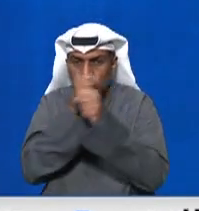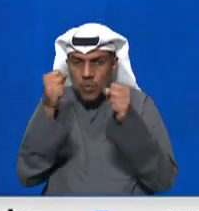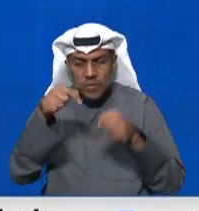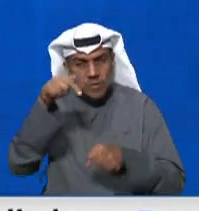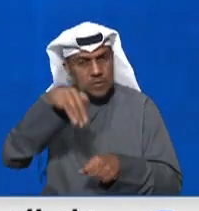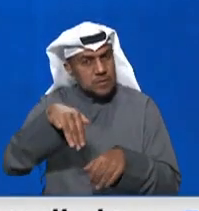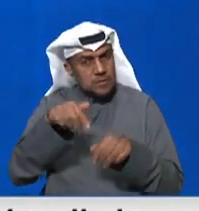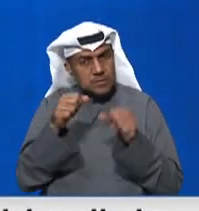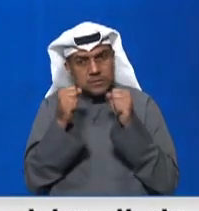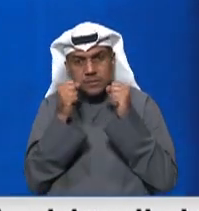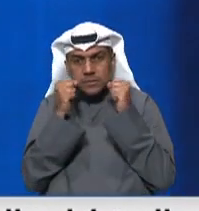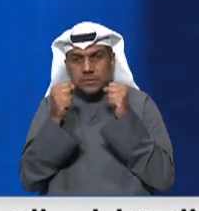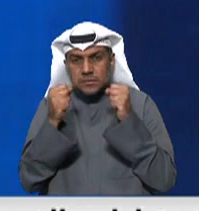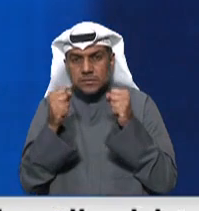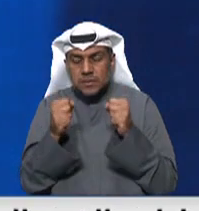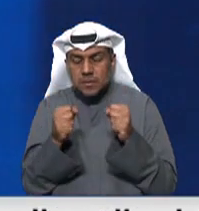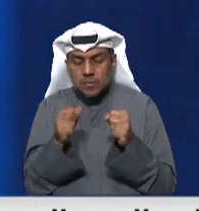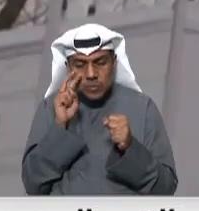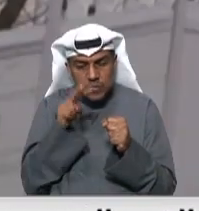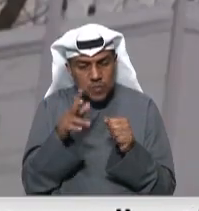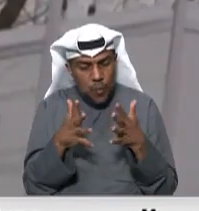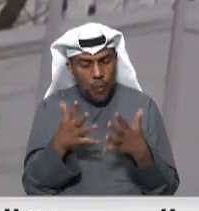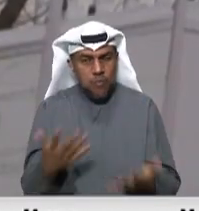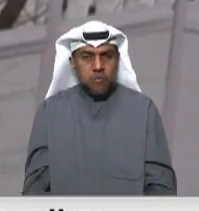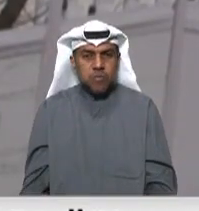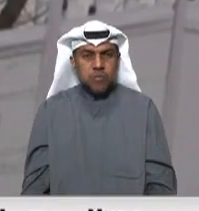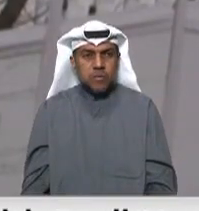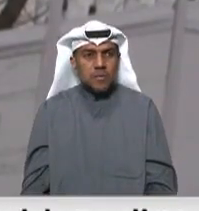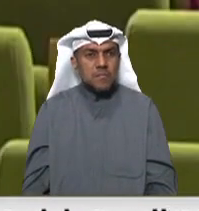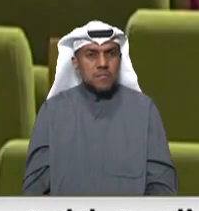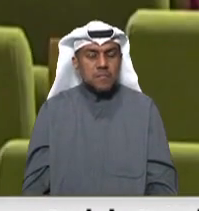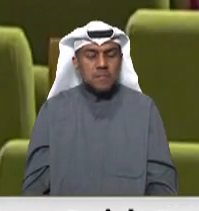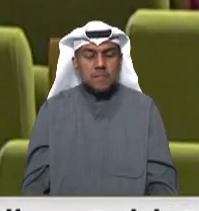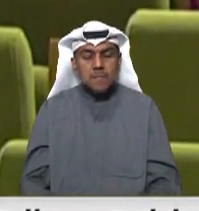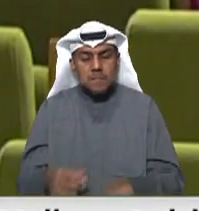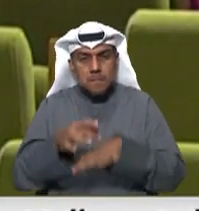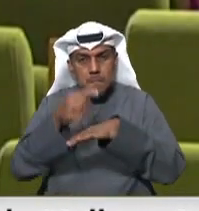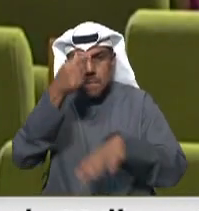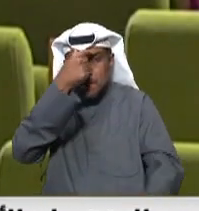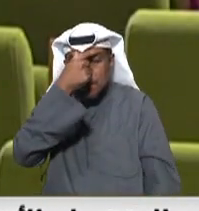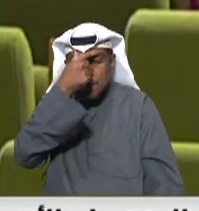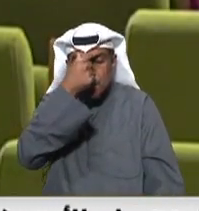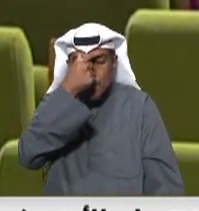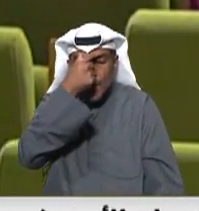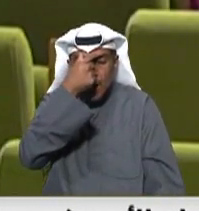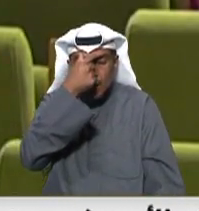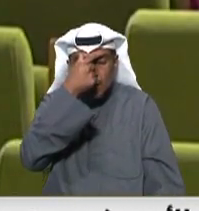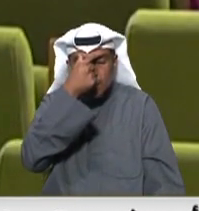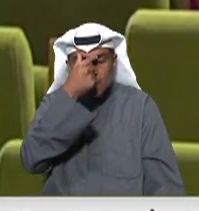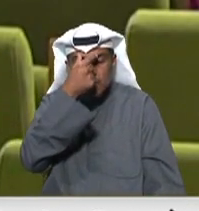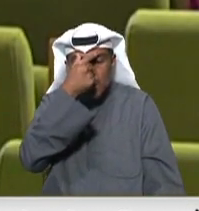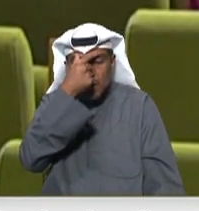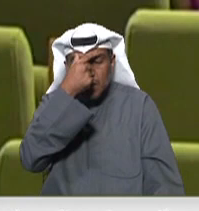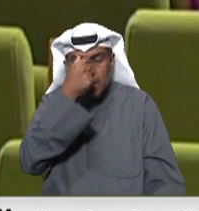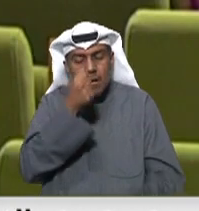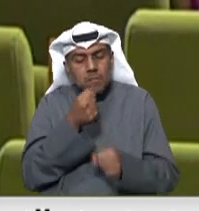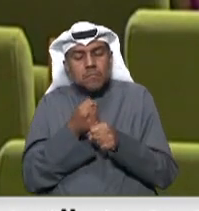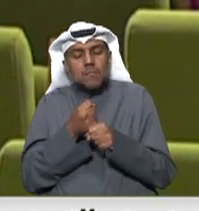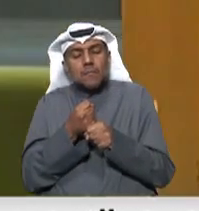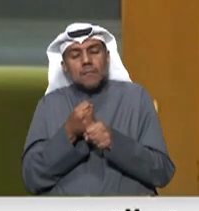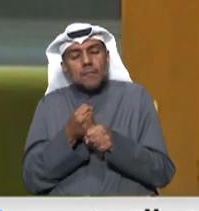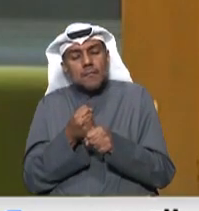بالرعب للغايه حيث ينتظر المرضى الموت بسبب النقص الشديد في الموظفين والامدادات